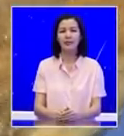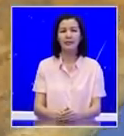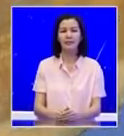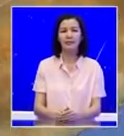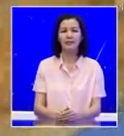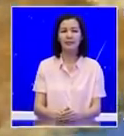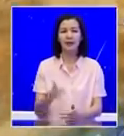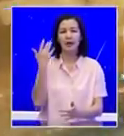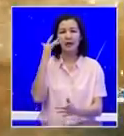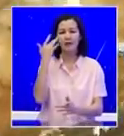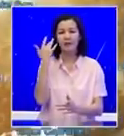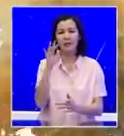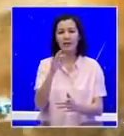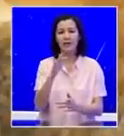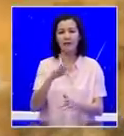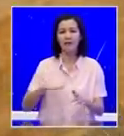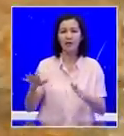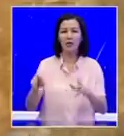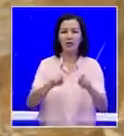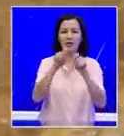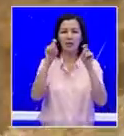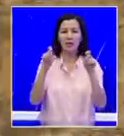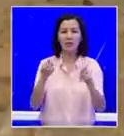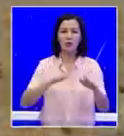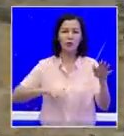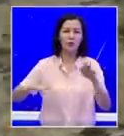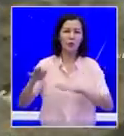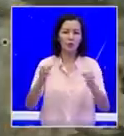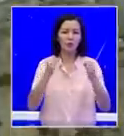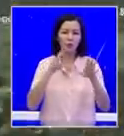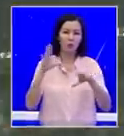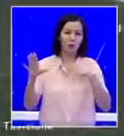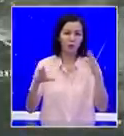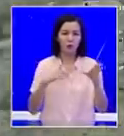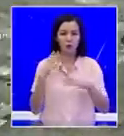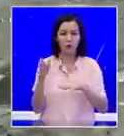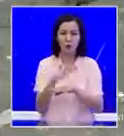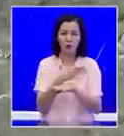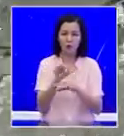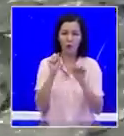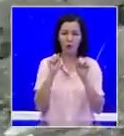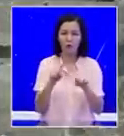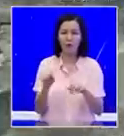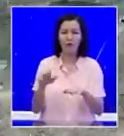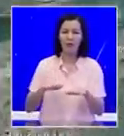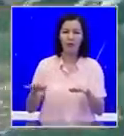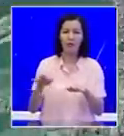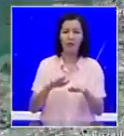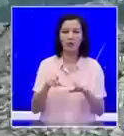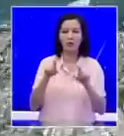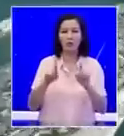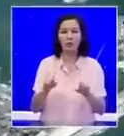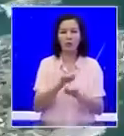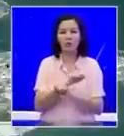Австралияның Сидней қаласында жағажайлар ашылды. Енді тұрғындар суға түсіп, спортпен шұғылданып, серуендей алады. Тек жағажайда құр отыруға